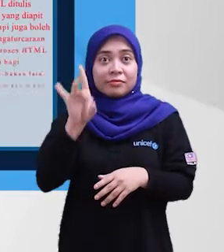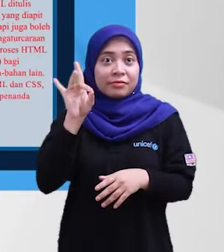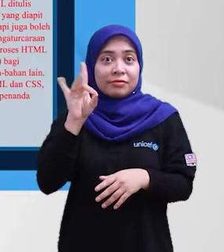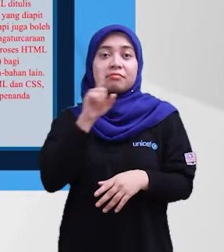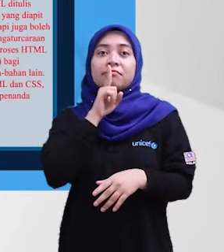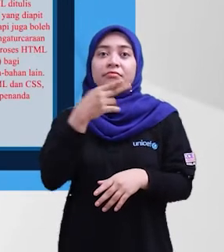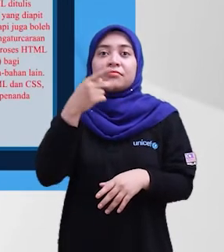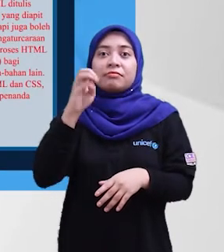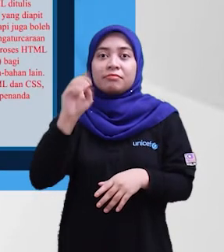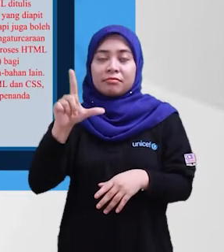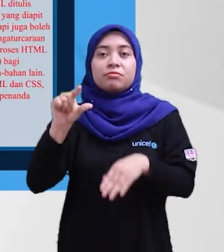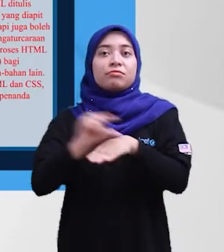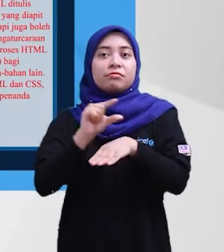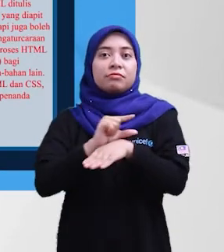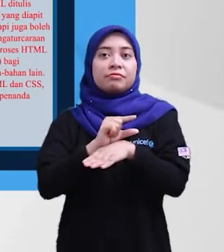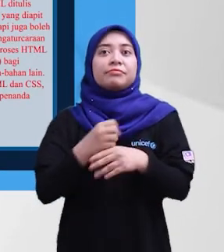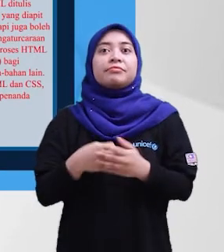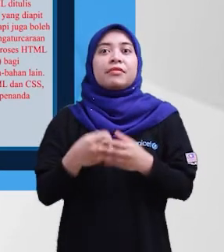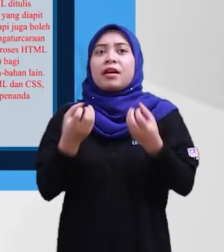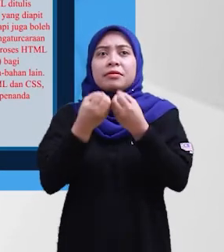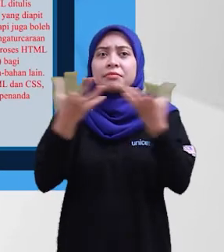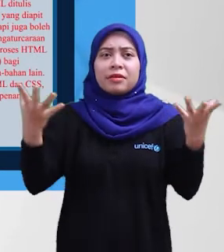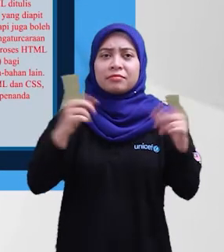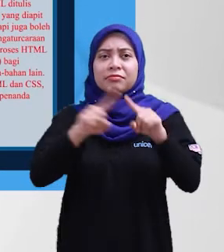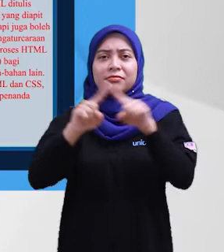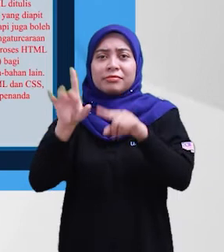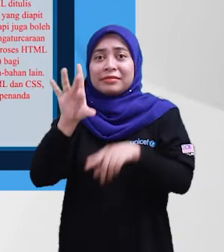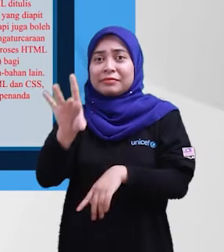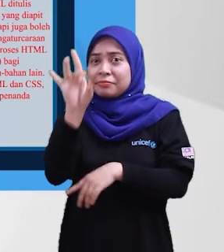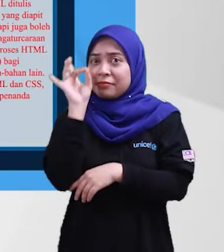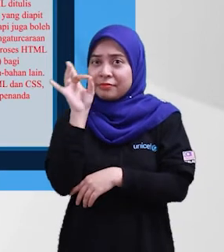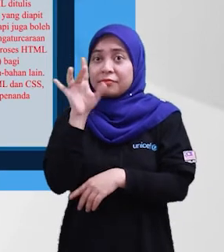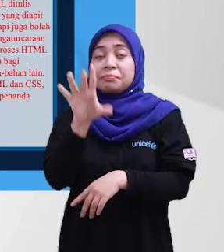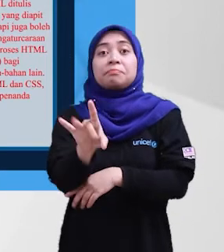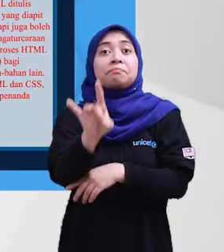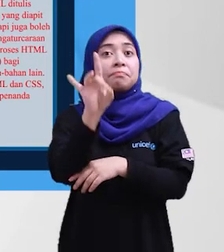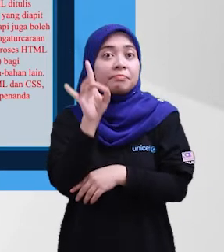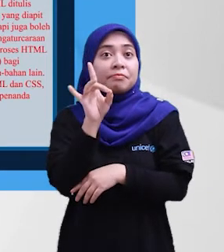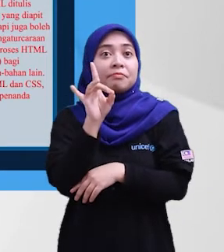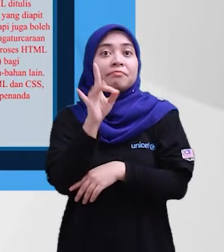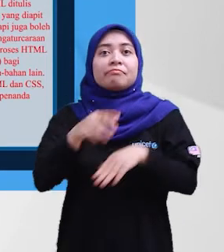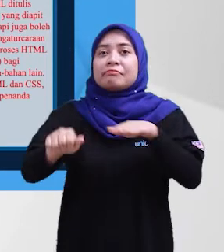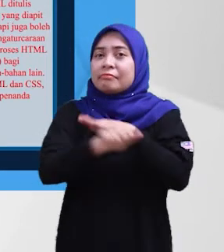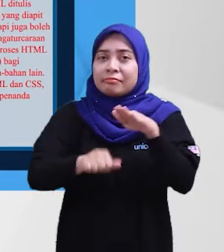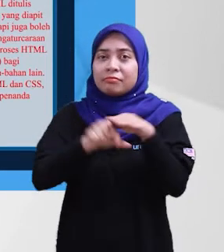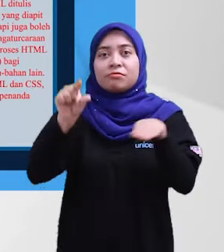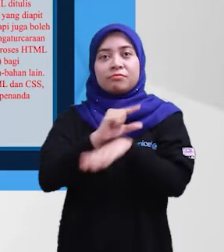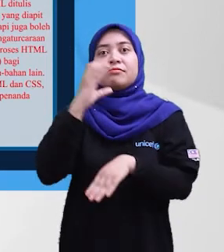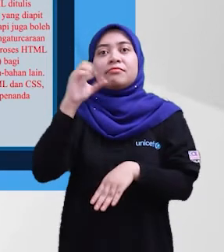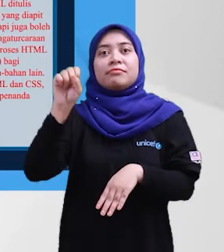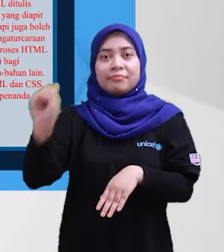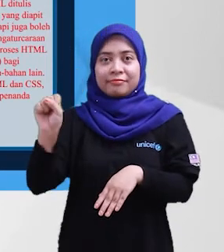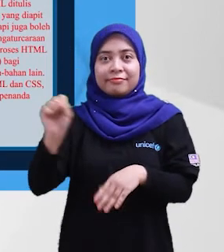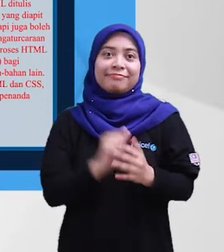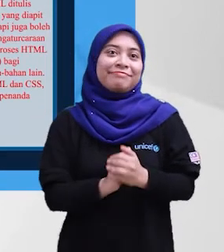selector sebenarnya adalah tag HTML yang kita gunakan. Terdapat banyak jenis selector dan ini merupakan selector yang paling asas yang boleh kita